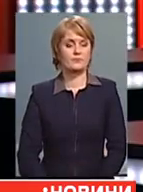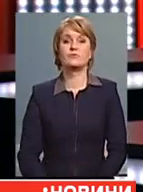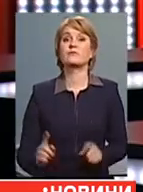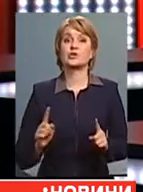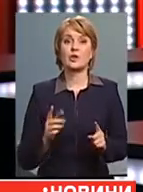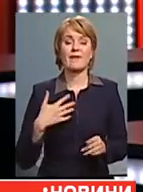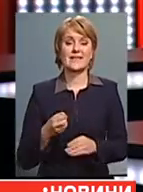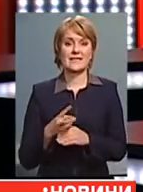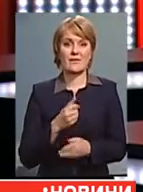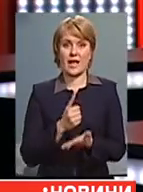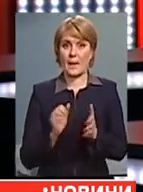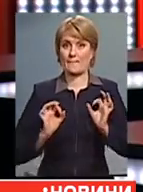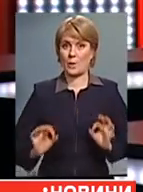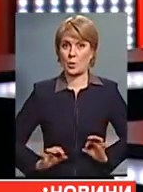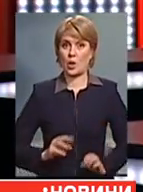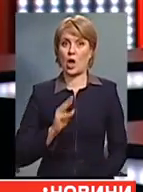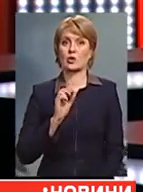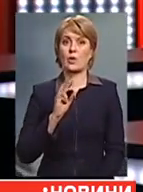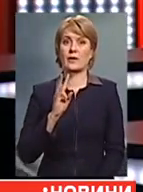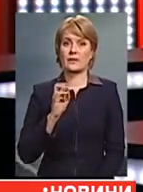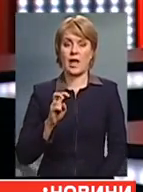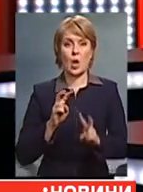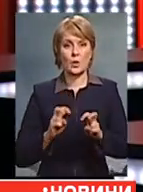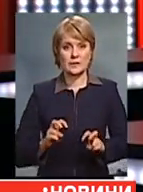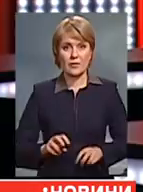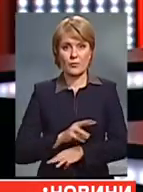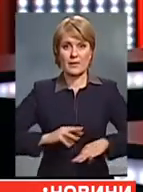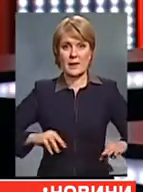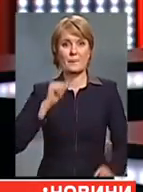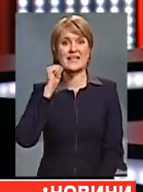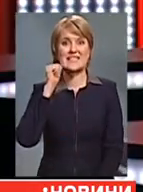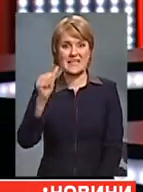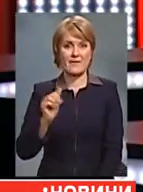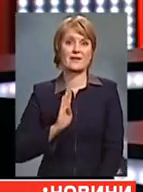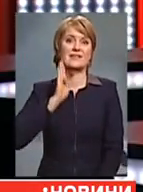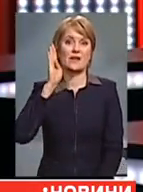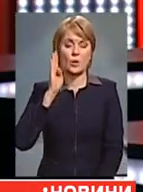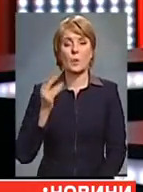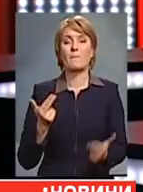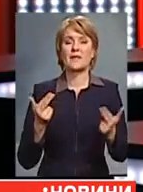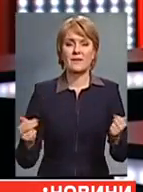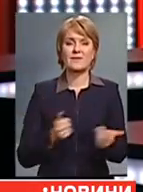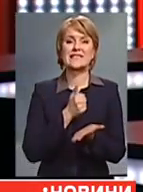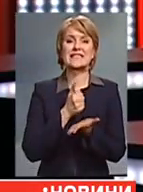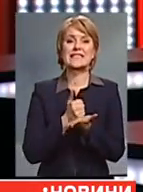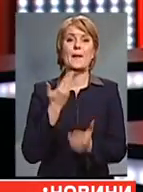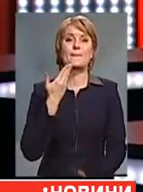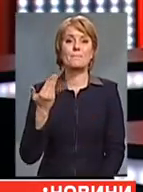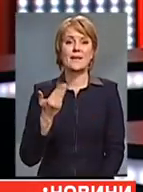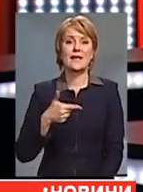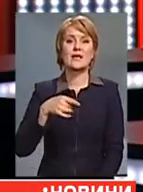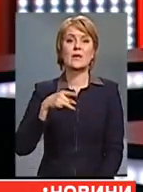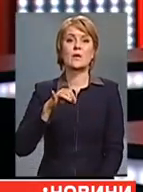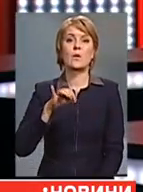Те, що відставку генпрокурора Шокіна в сесійній залі розглянуть завтра на ранковому засіданні, підтвердив спікер Володимир Гройсман. Про це він сказав на погоджувальній раді.